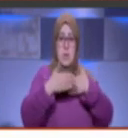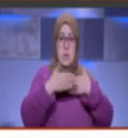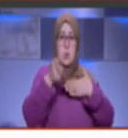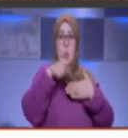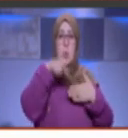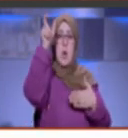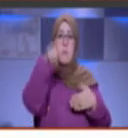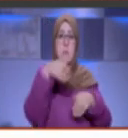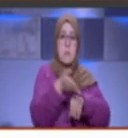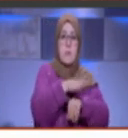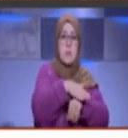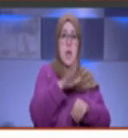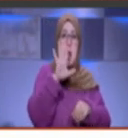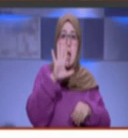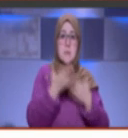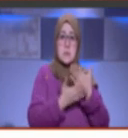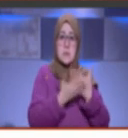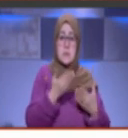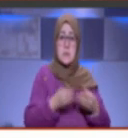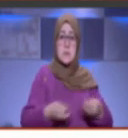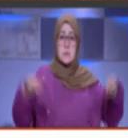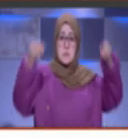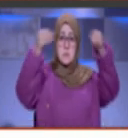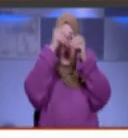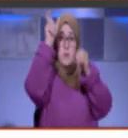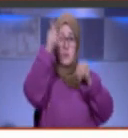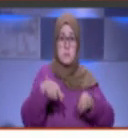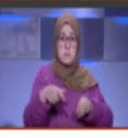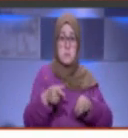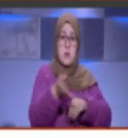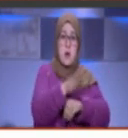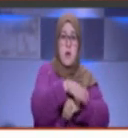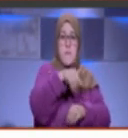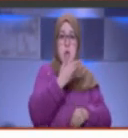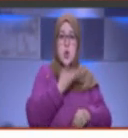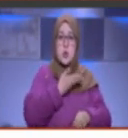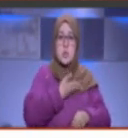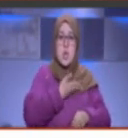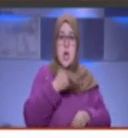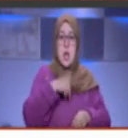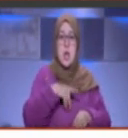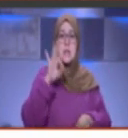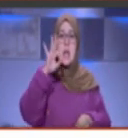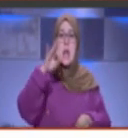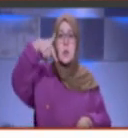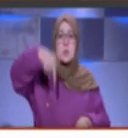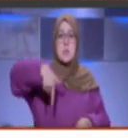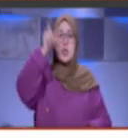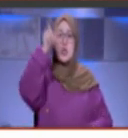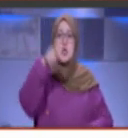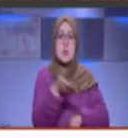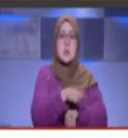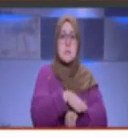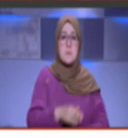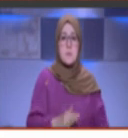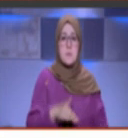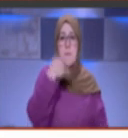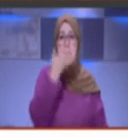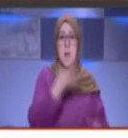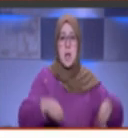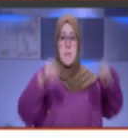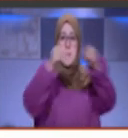وبهذه الوفيات الخمس الجديدة ترتفع حصيلة ضحايا كورونا في روسيا إلى 63 شخصا، فيما